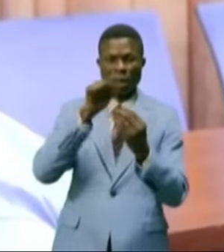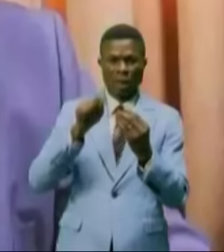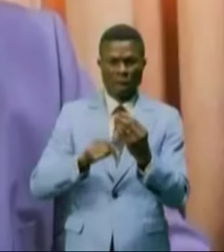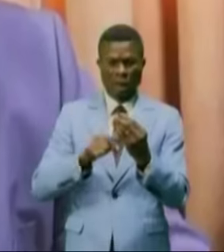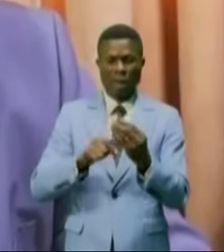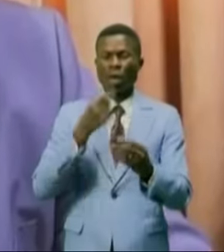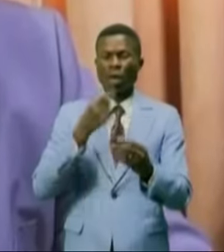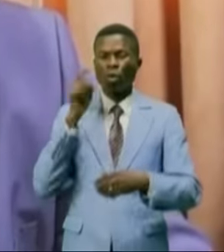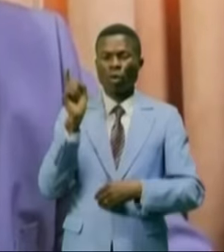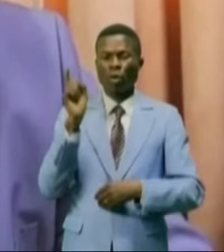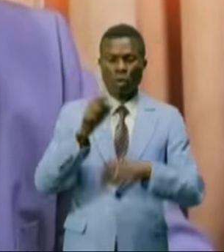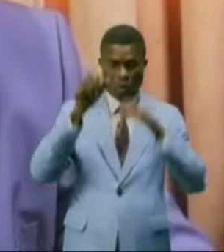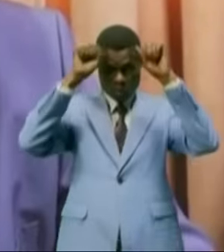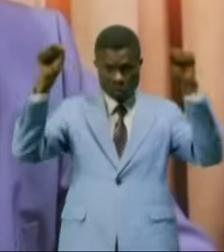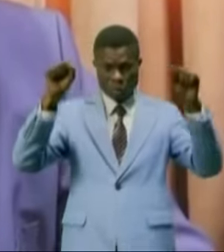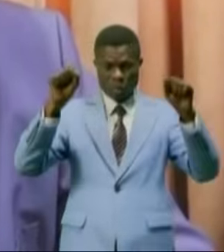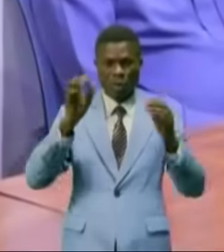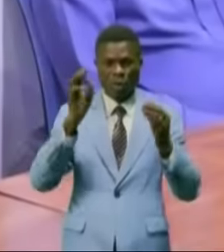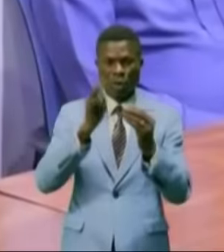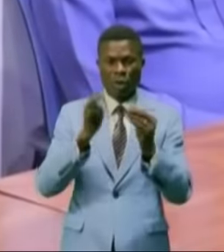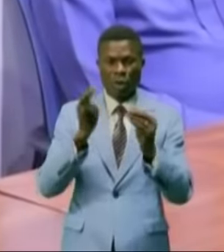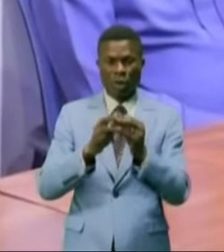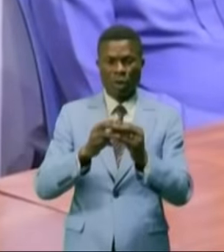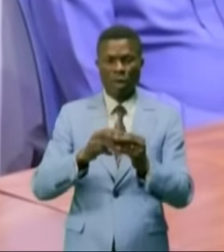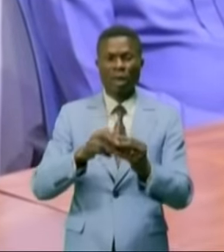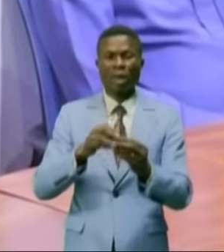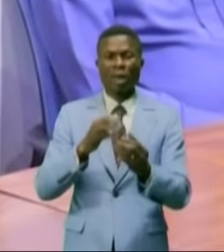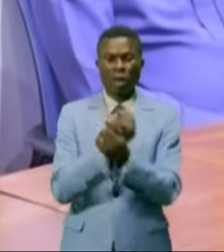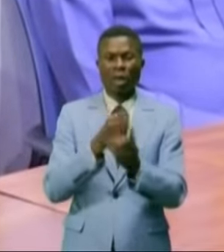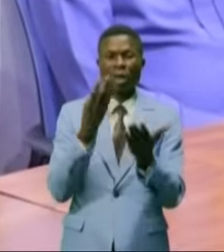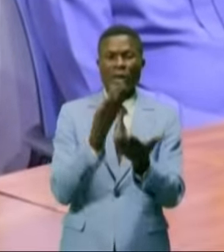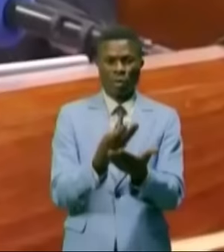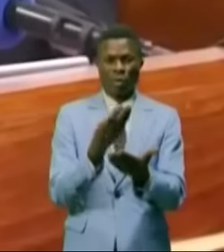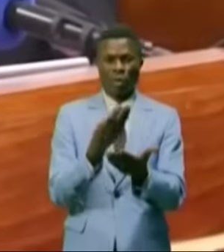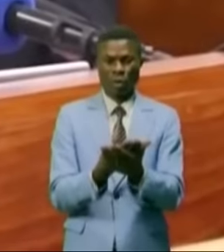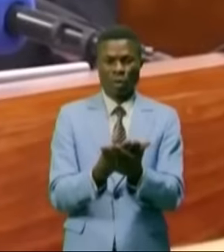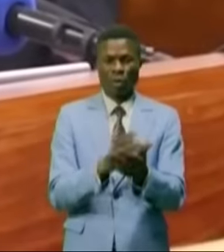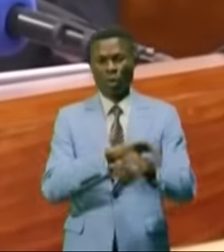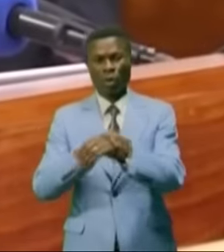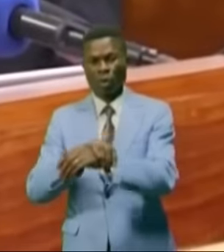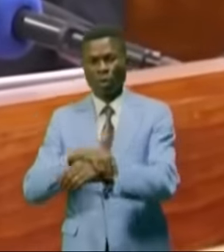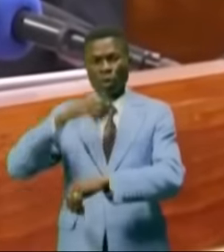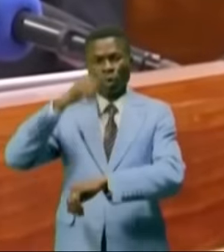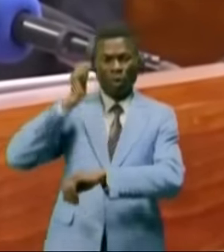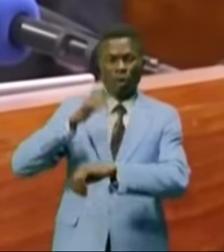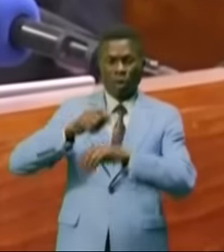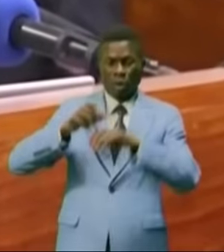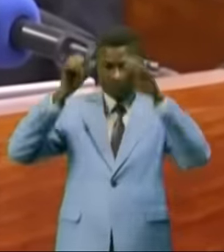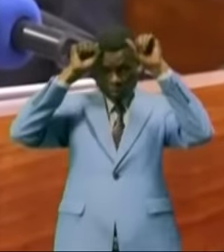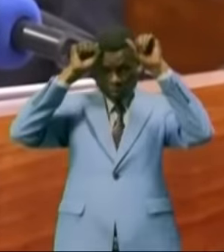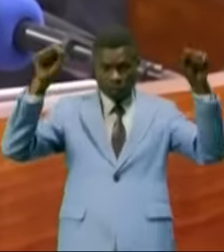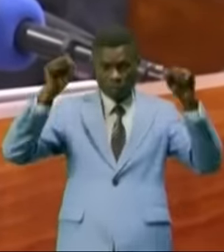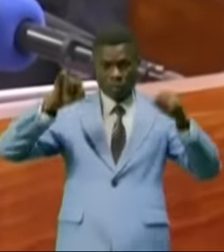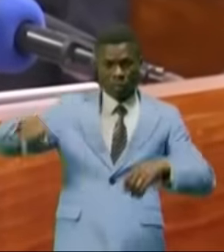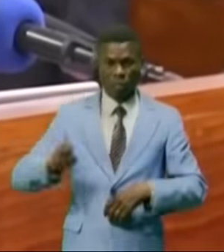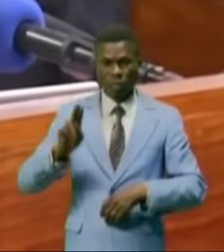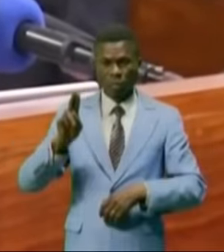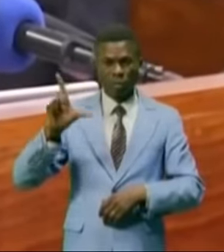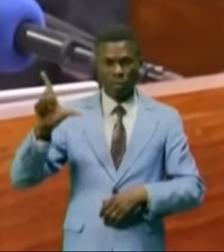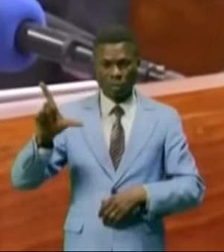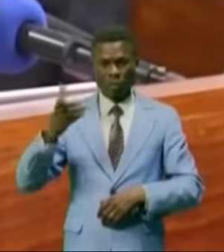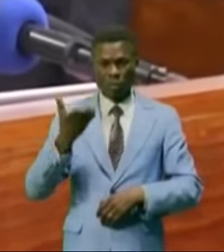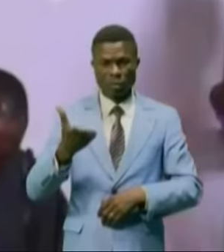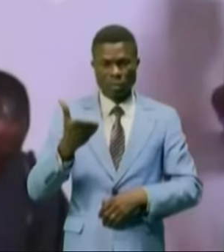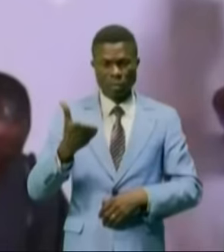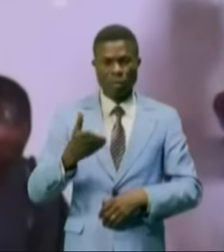instruite par le présidium de la Chambre de discipline budgétaire conduite par le juge président Gilbert Tundwangu.